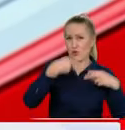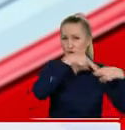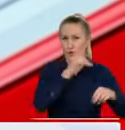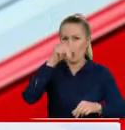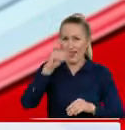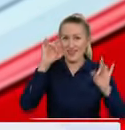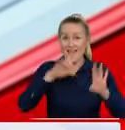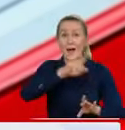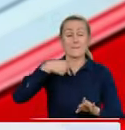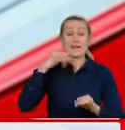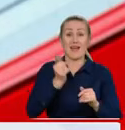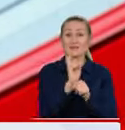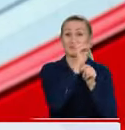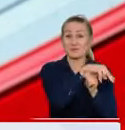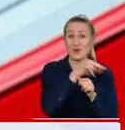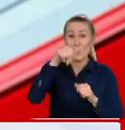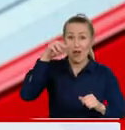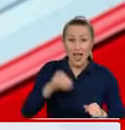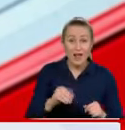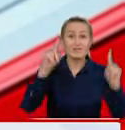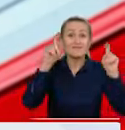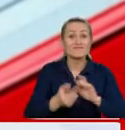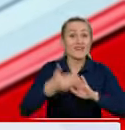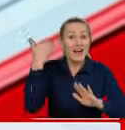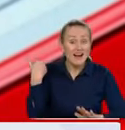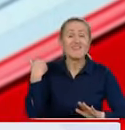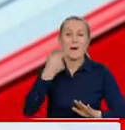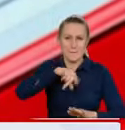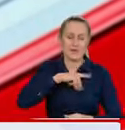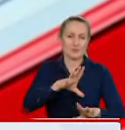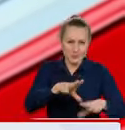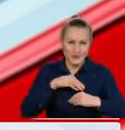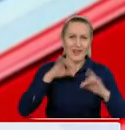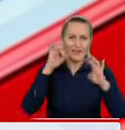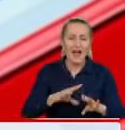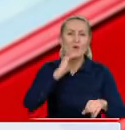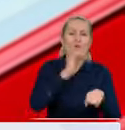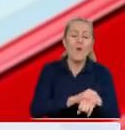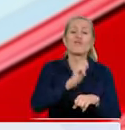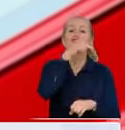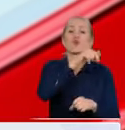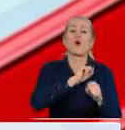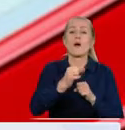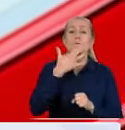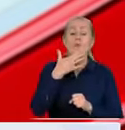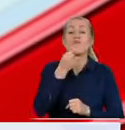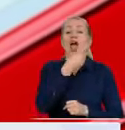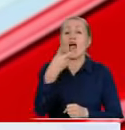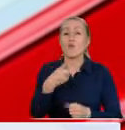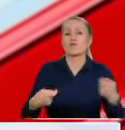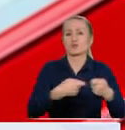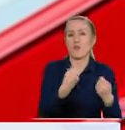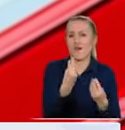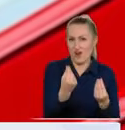kiedy wstępowaliśmy do Unii Europejskiej, oczywiście zgodziliśmy się także na traktaty, które mówią o tym, że euro jest wspólną walutą. Ale na